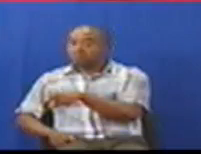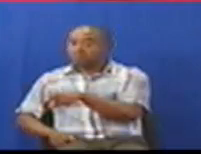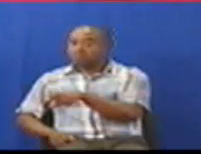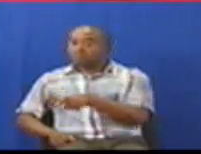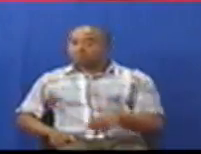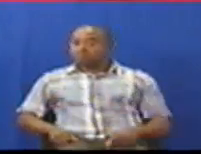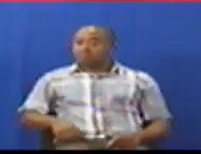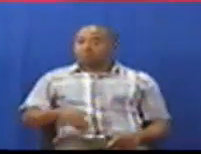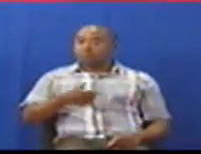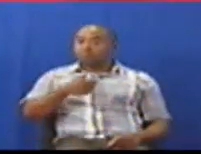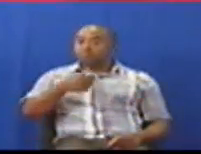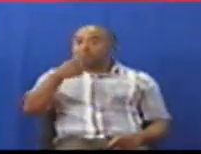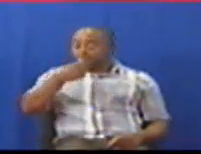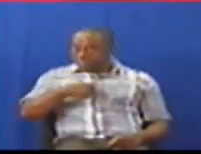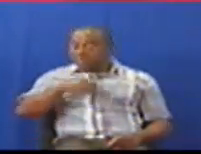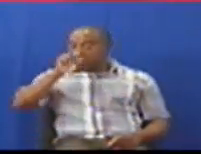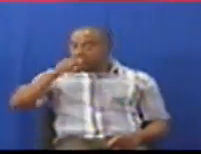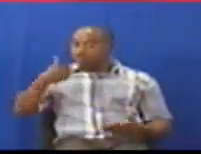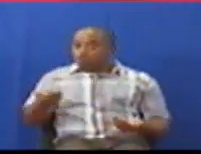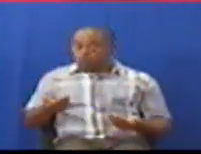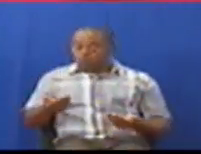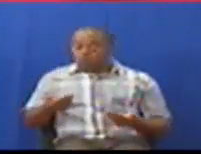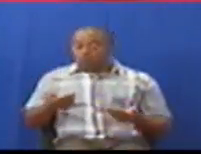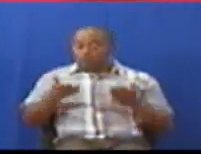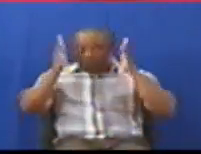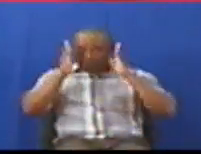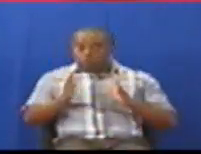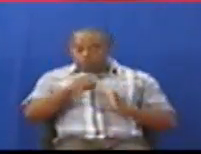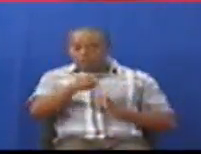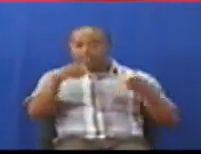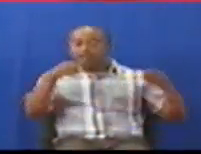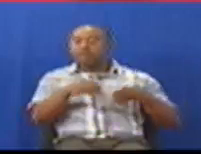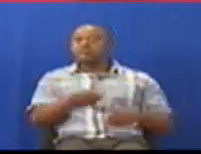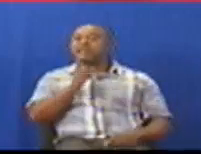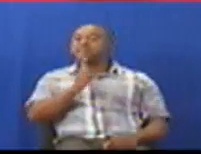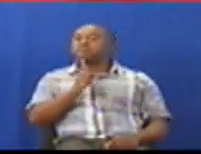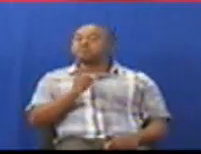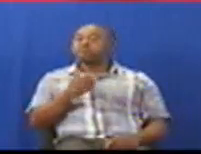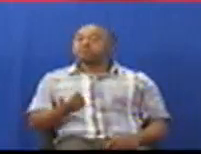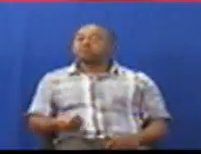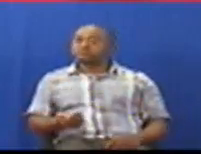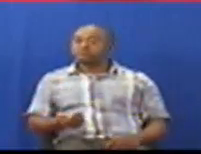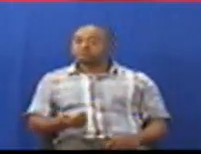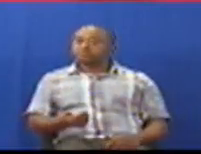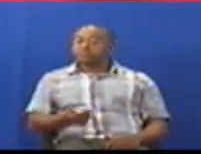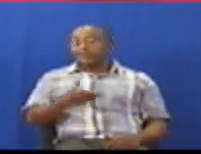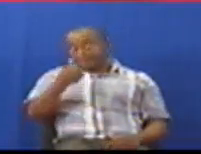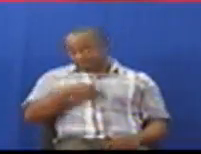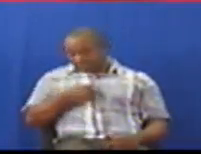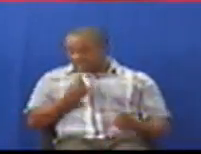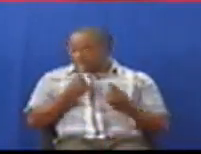ndio pia mjumbe wa kamati hiyo ya TAMISEMI. Kwa hivyo nilichokuwa ninakizungumza ni kitu